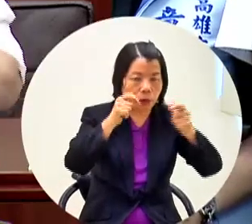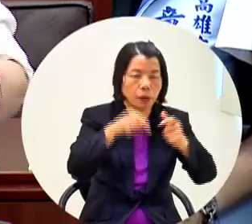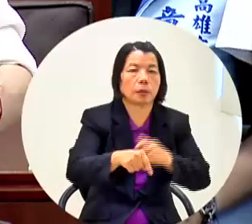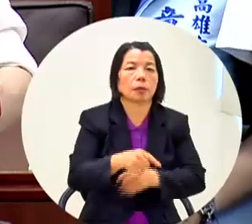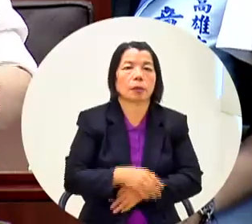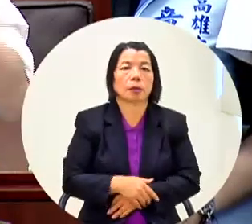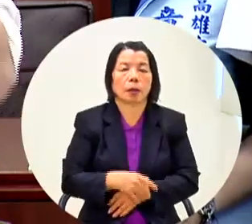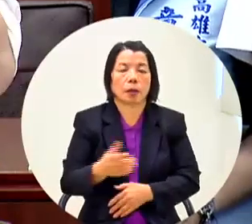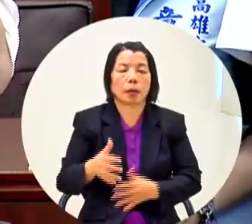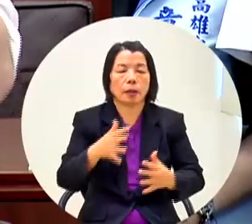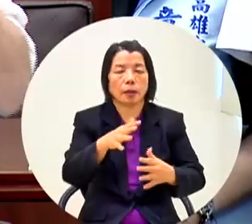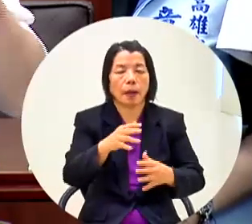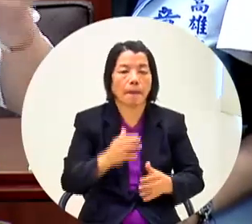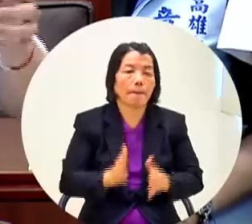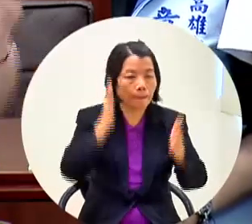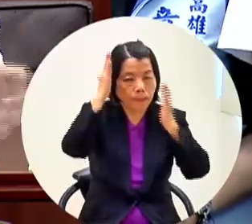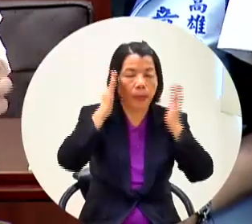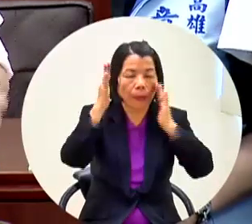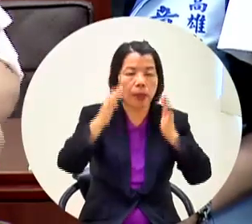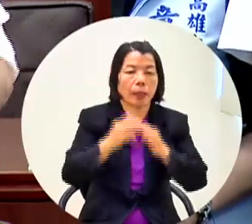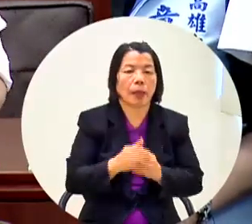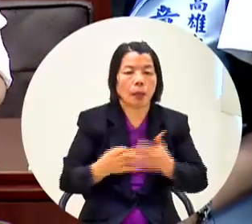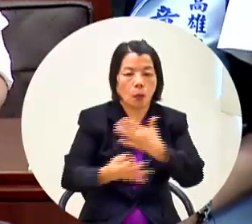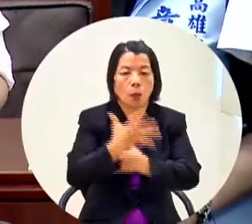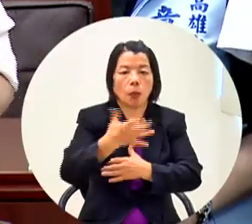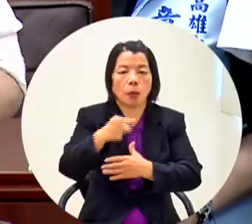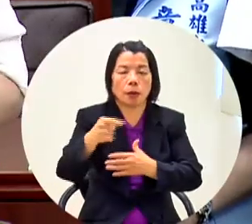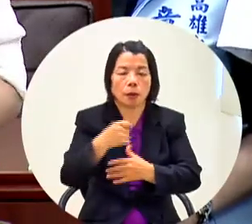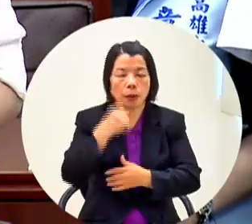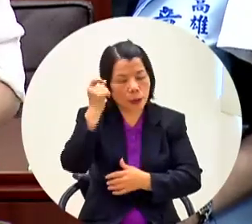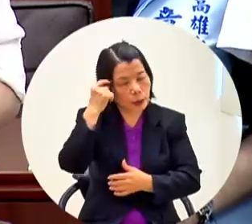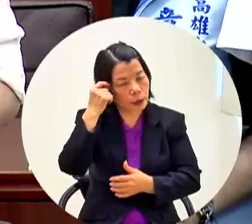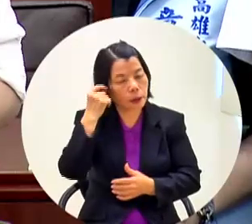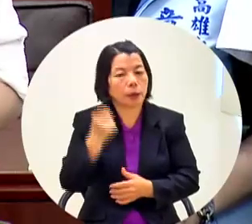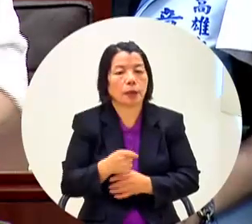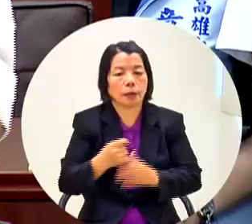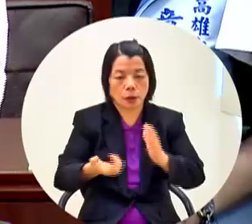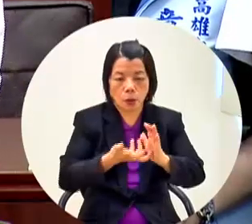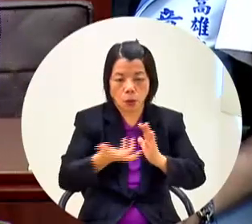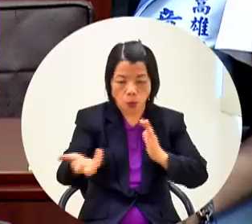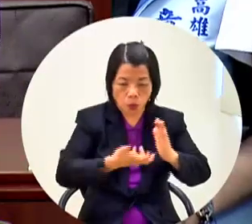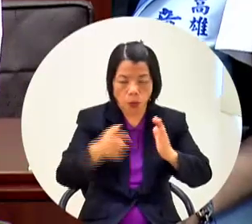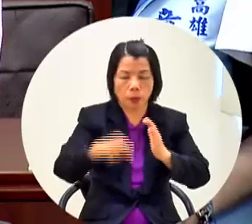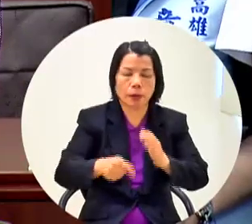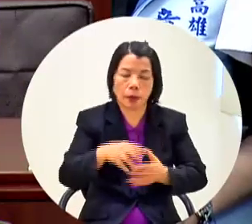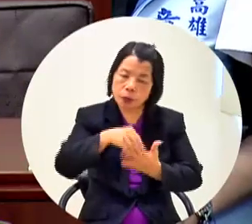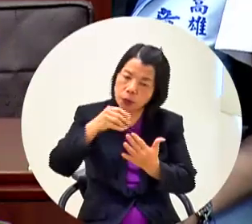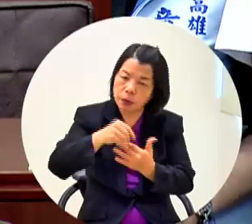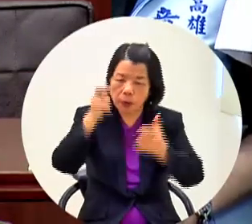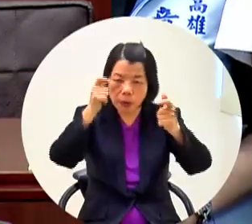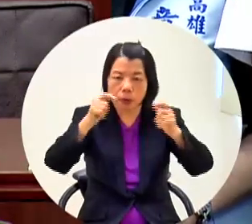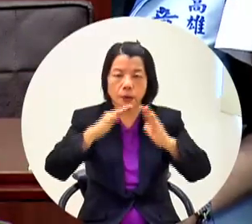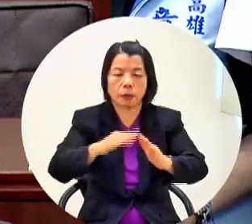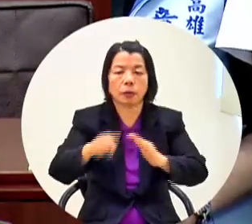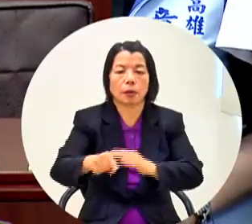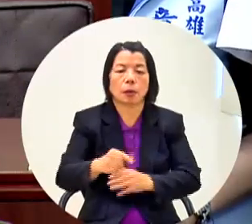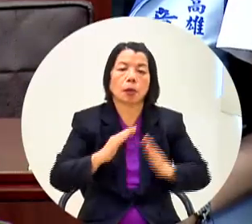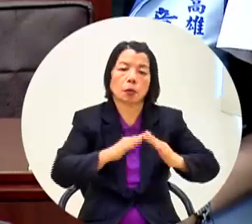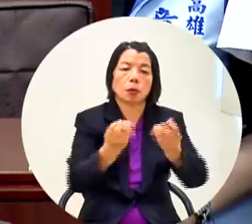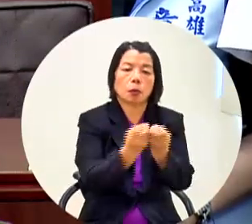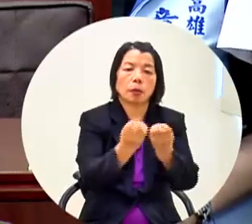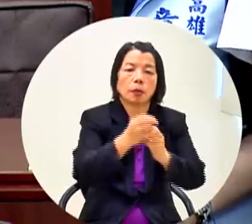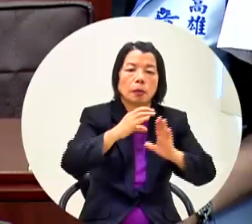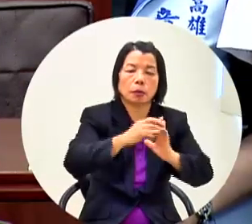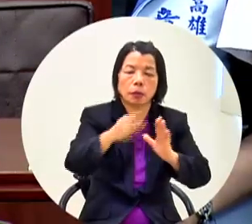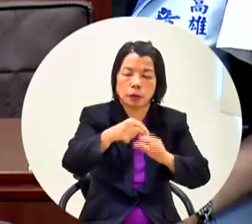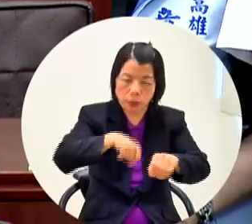括马来西亚有一些华侨，如果华人他想移民可以选择高雄，所以这个时候我们请都发局已经开始拟